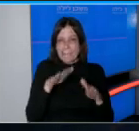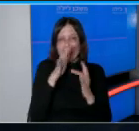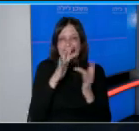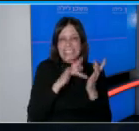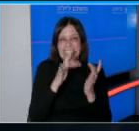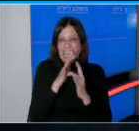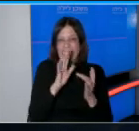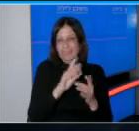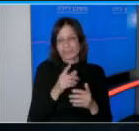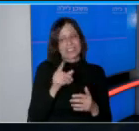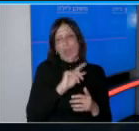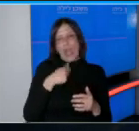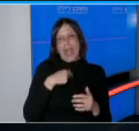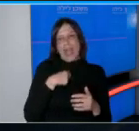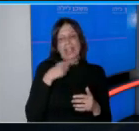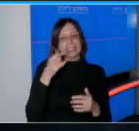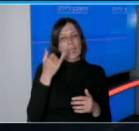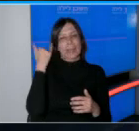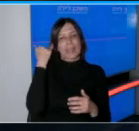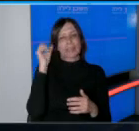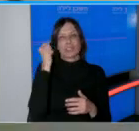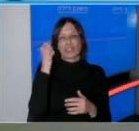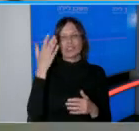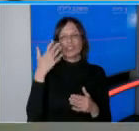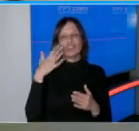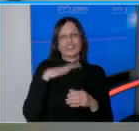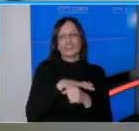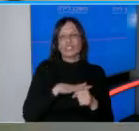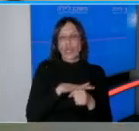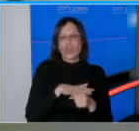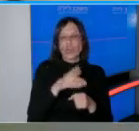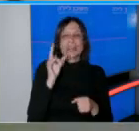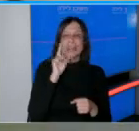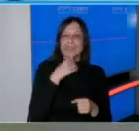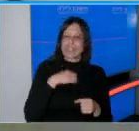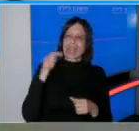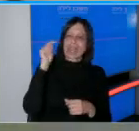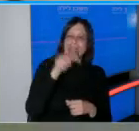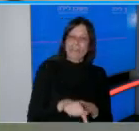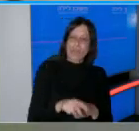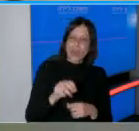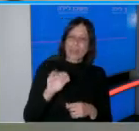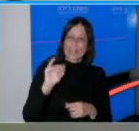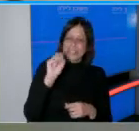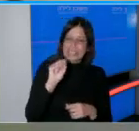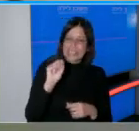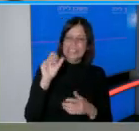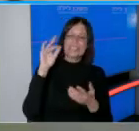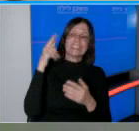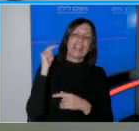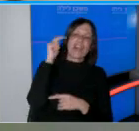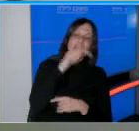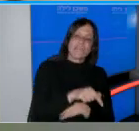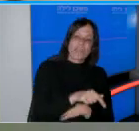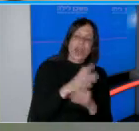אני, זה הפקידים בסוכנות ששכנעו את אמא שלי לבוא מניס לנצרת עילית בתחילת